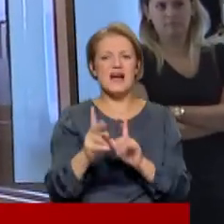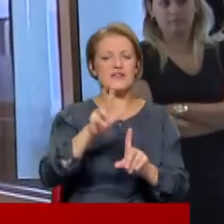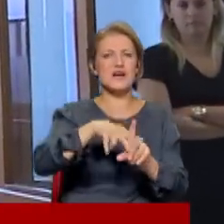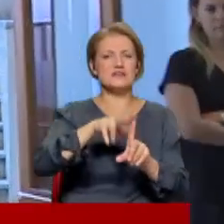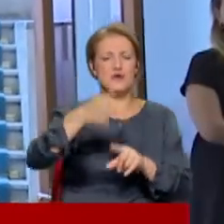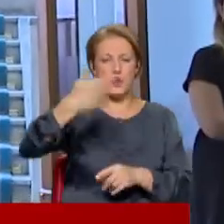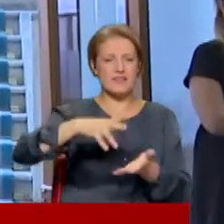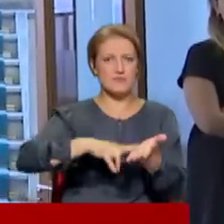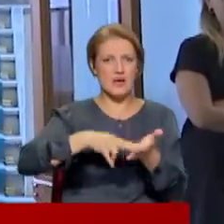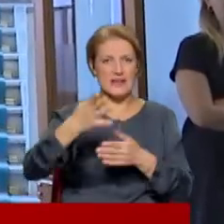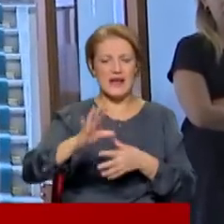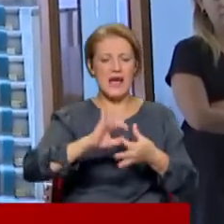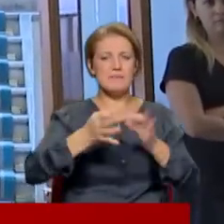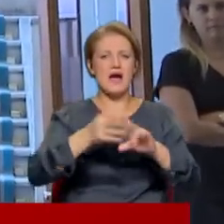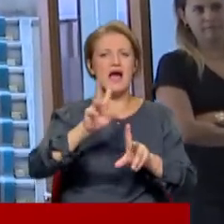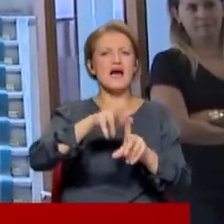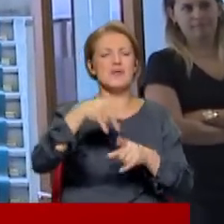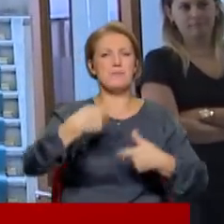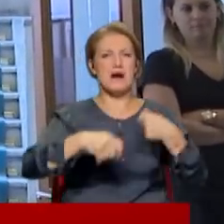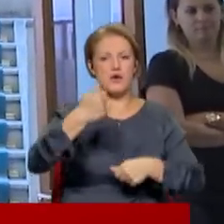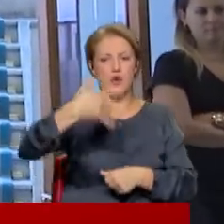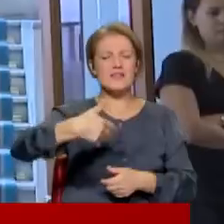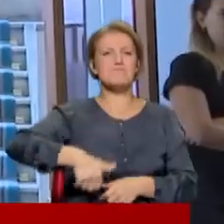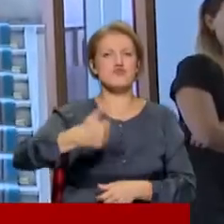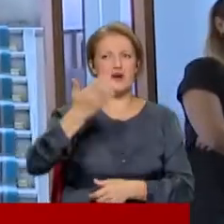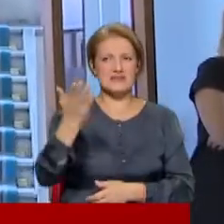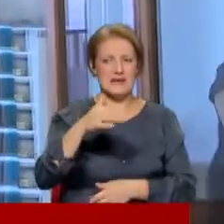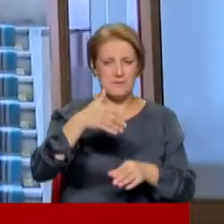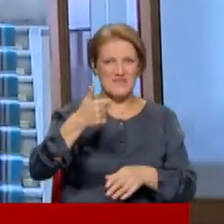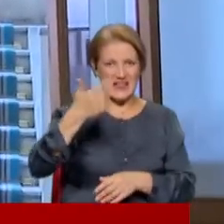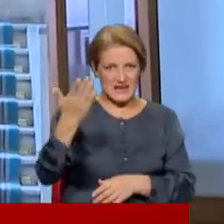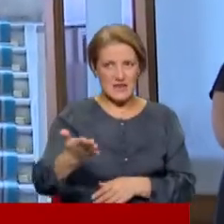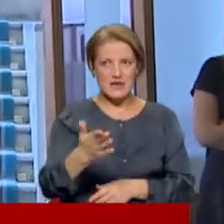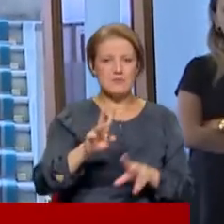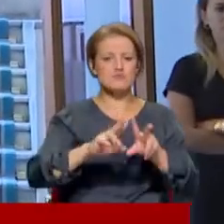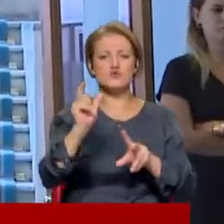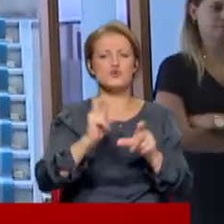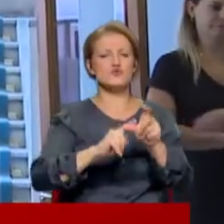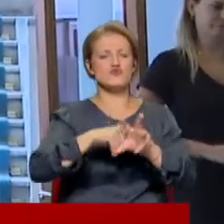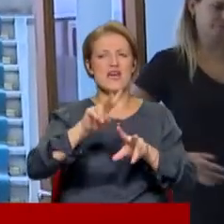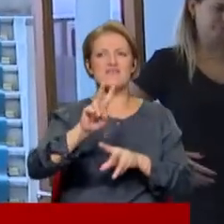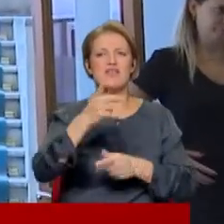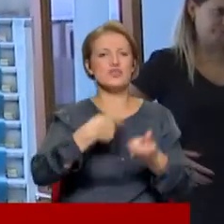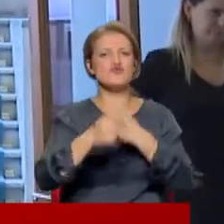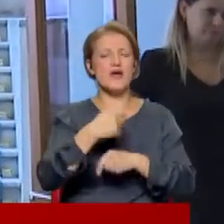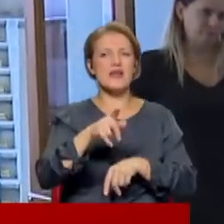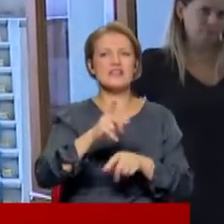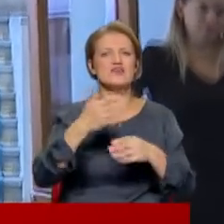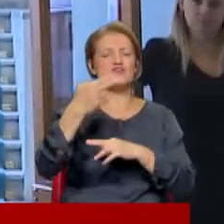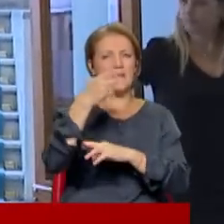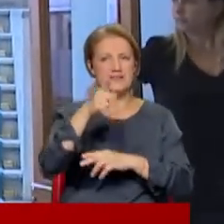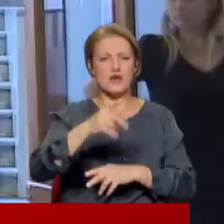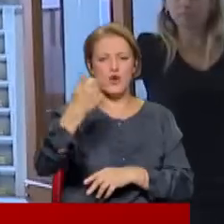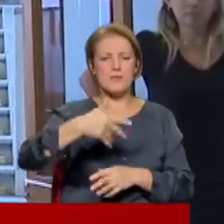yönetim kurulu üyeliği, emlak katılım bankasında yönetim kurulu başkan vekilliği, Muçe Turizm Ticaret Anonim Şirketi'nin yönetim kurulu